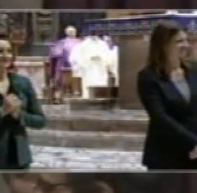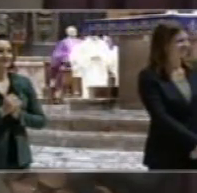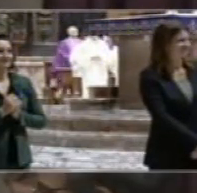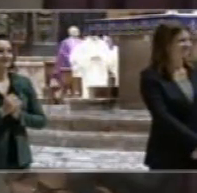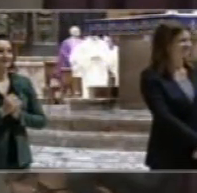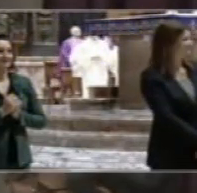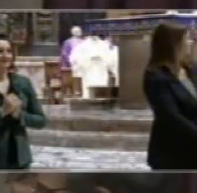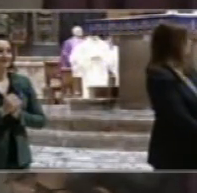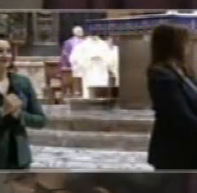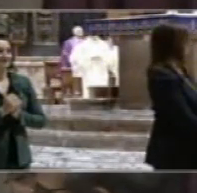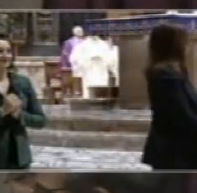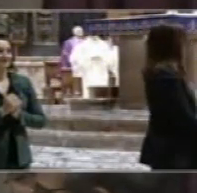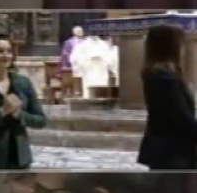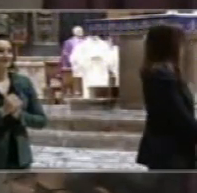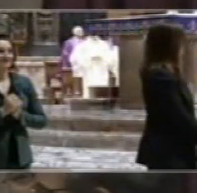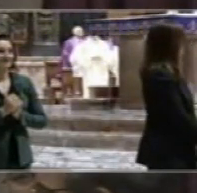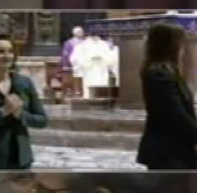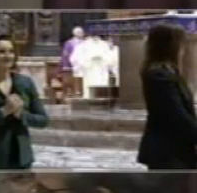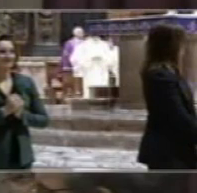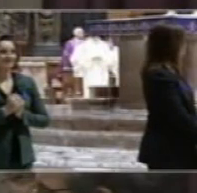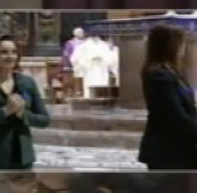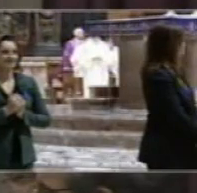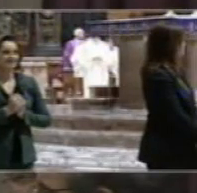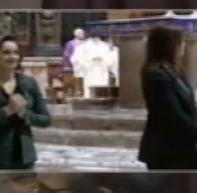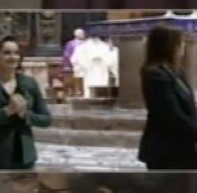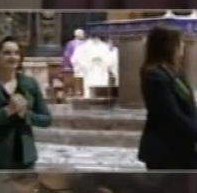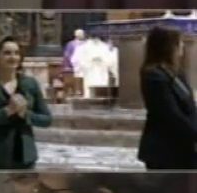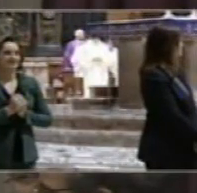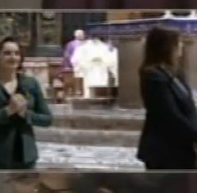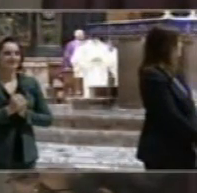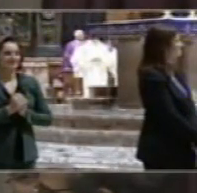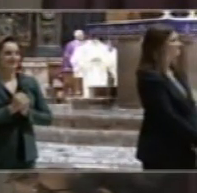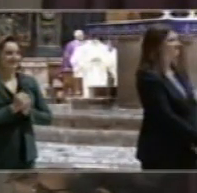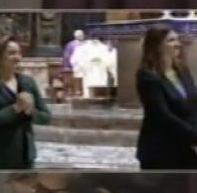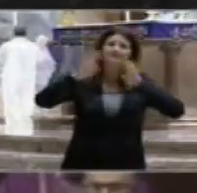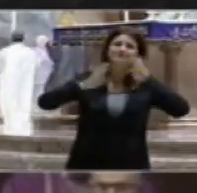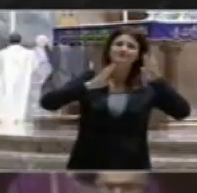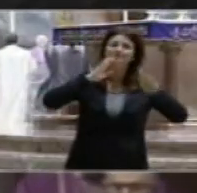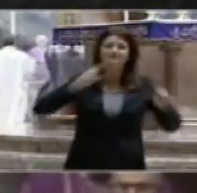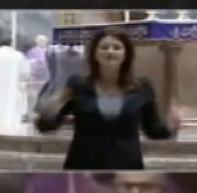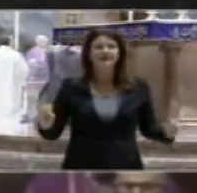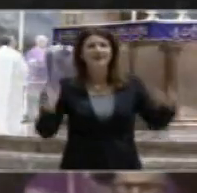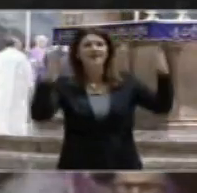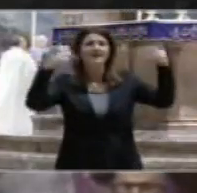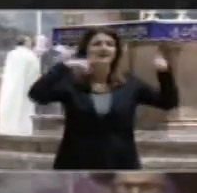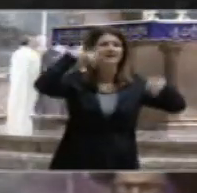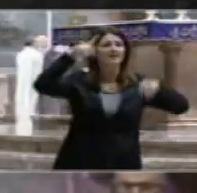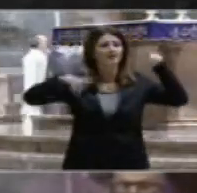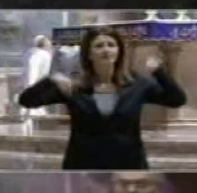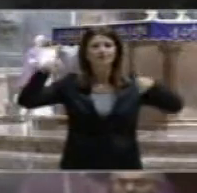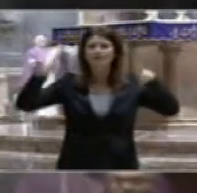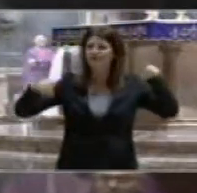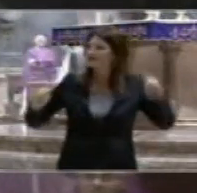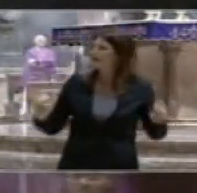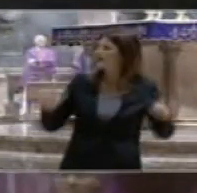Questa è la vostra casa. D'altra parte si è cercato di fare tutto